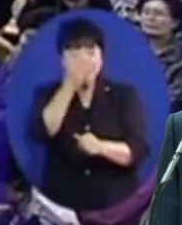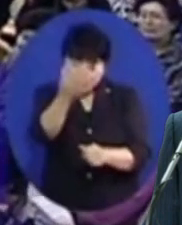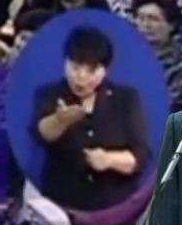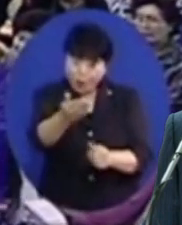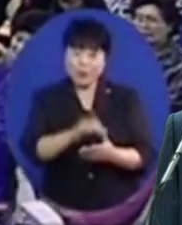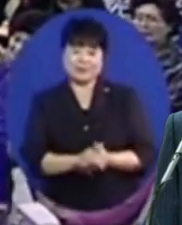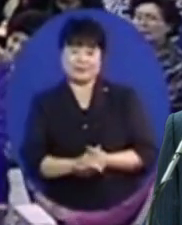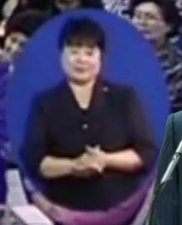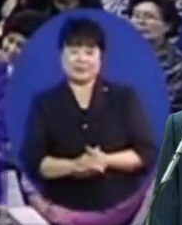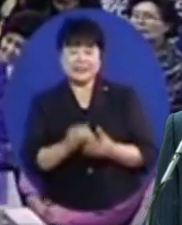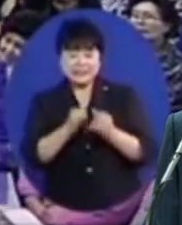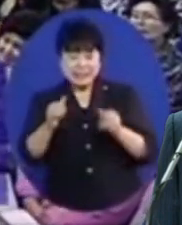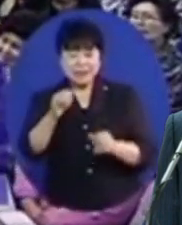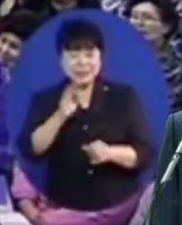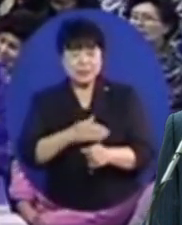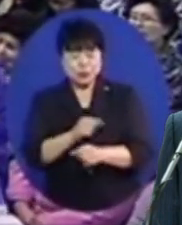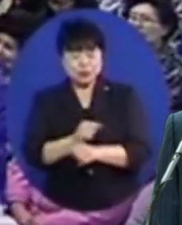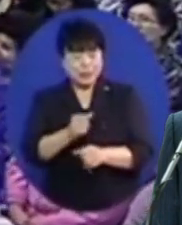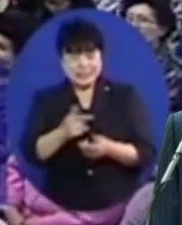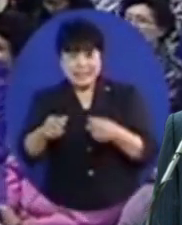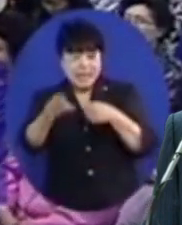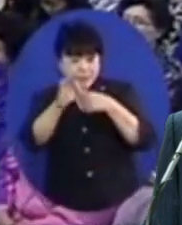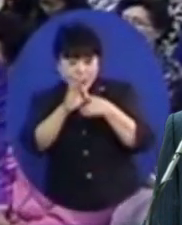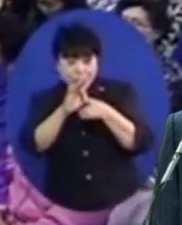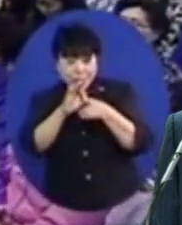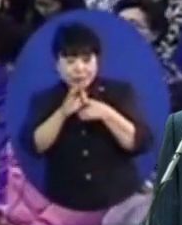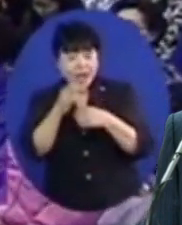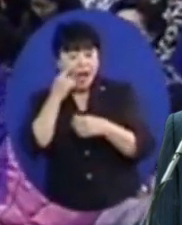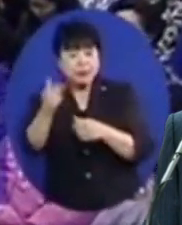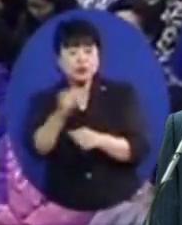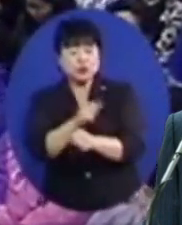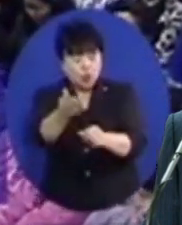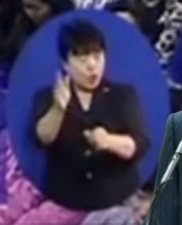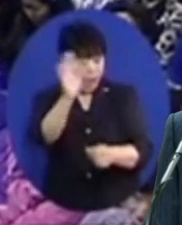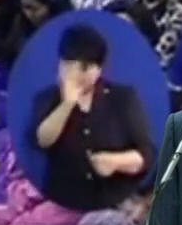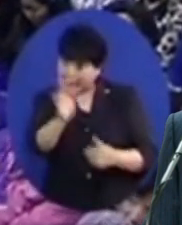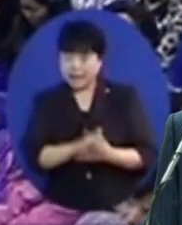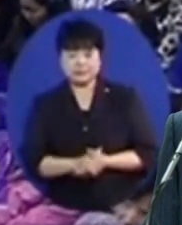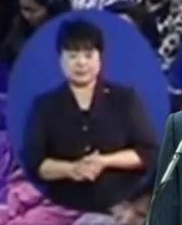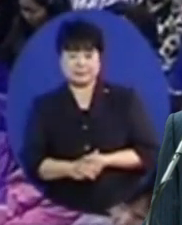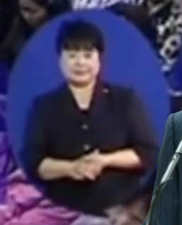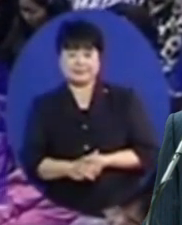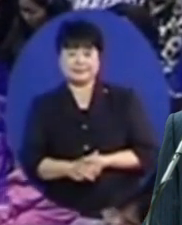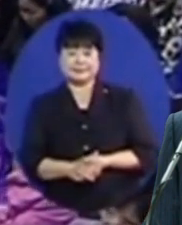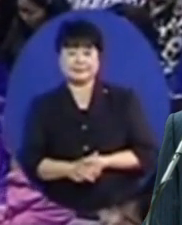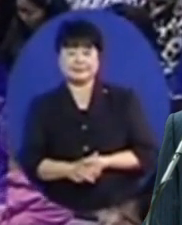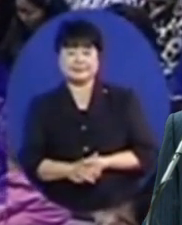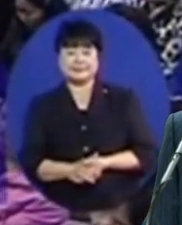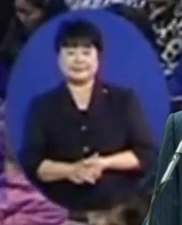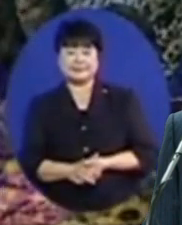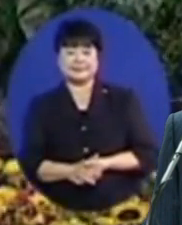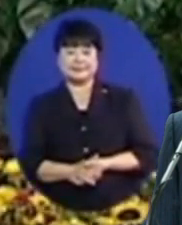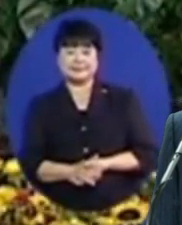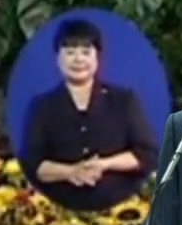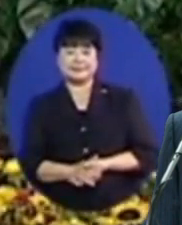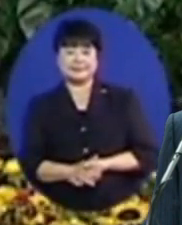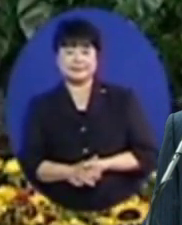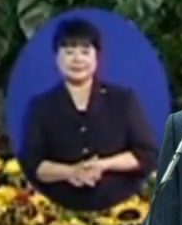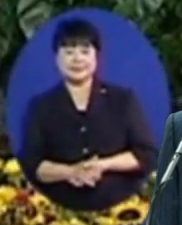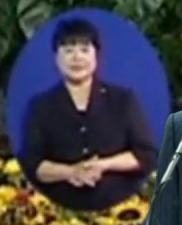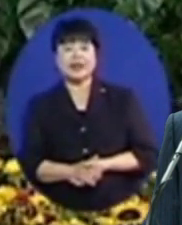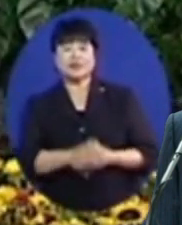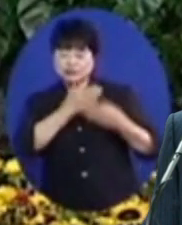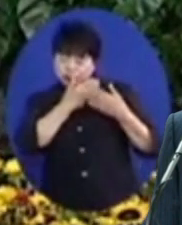용서하시려니와 너희가 사람의 잘못을 용서하지 아니하면 너희 아버지께서도 너희 잘못을 용서하지 아니하시리라. 굉장히